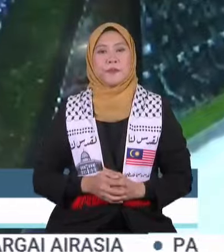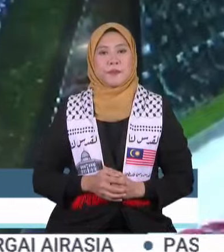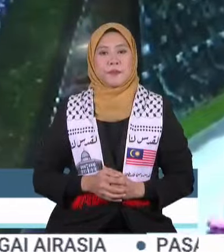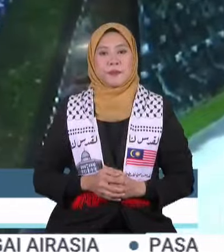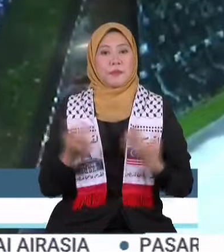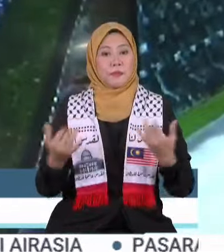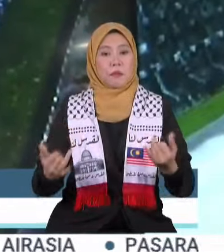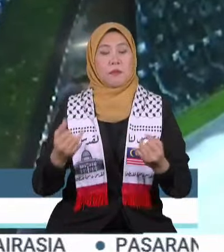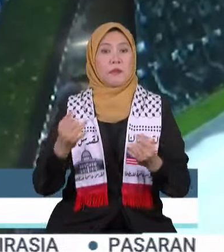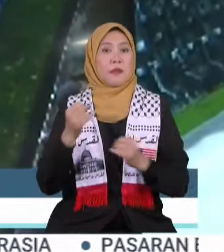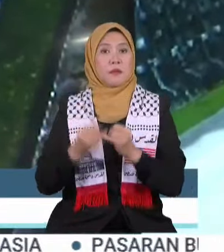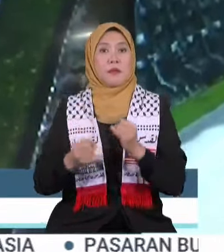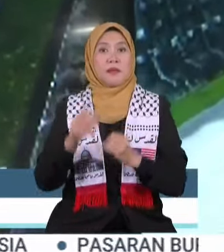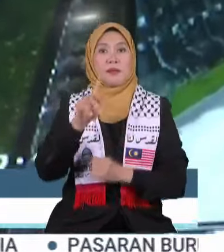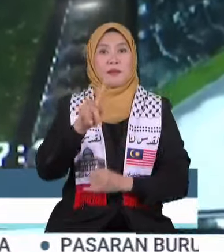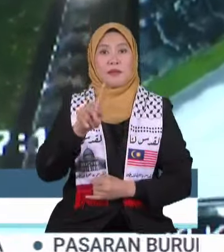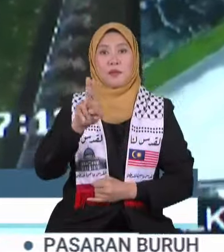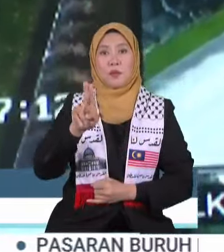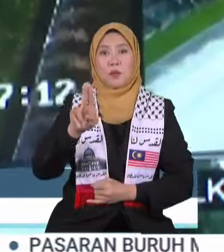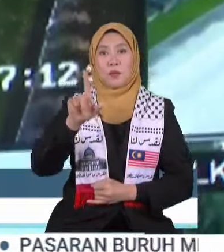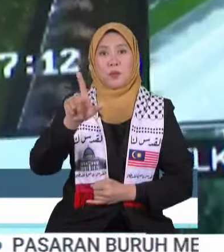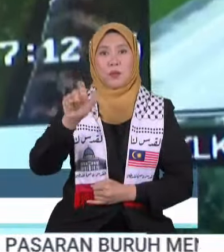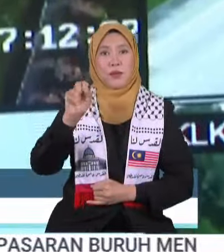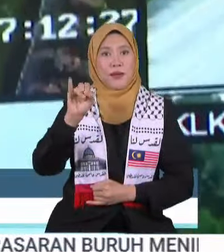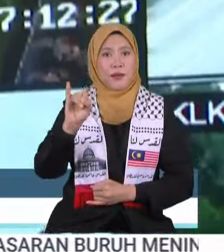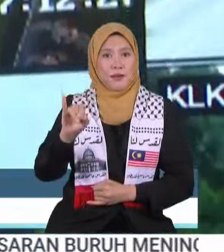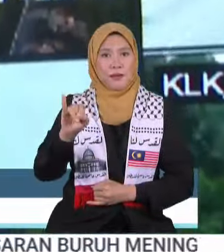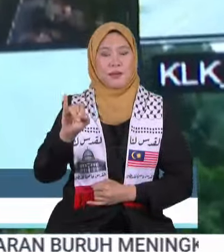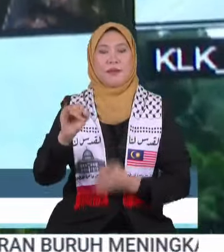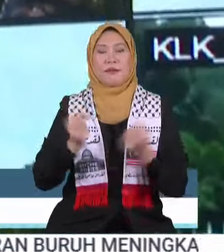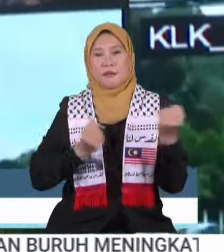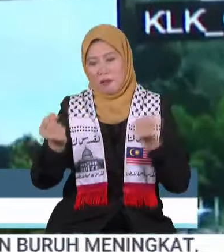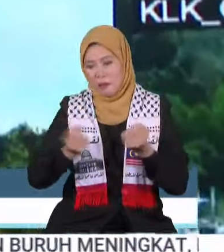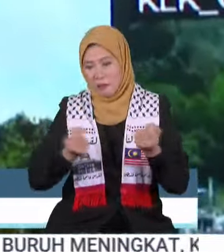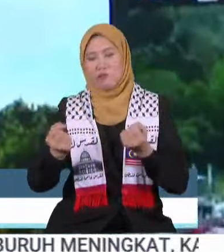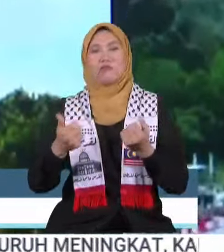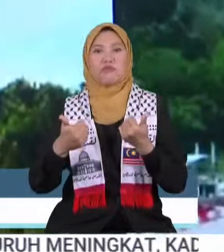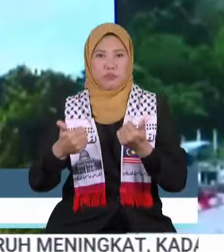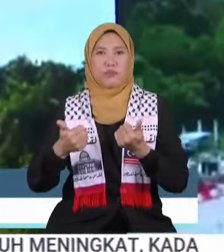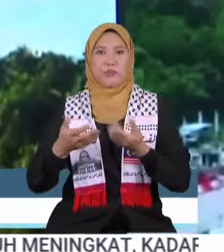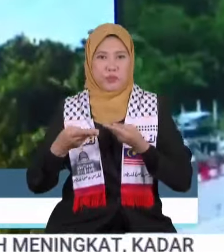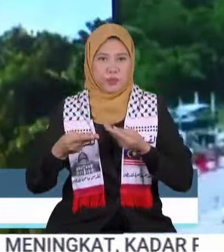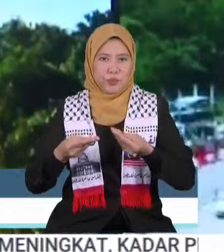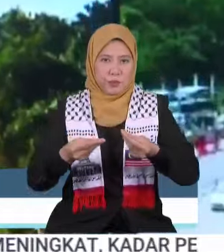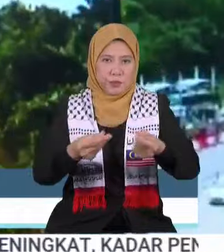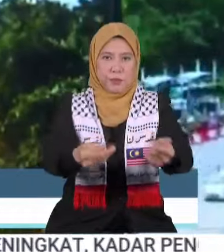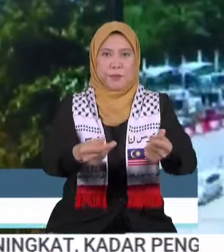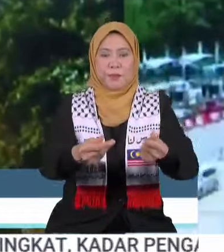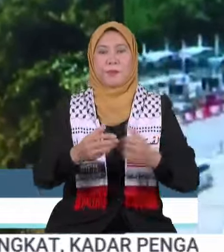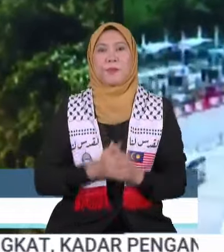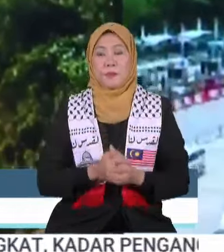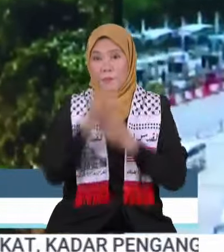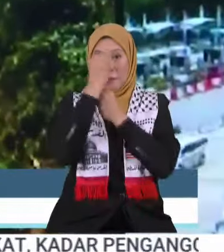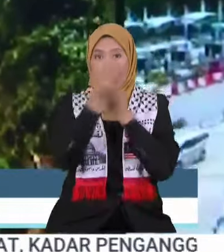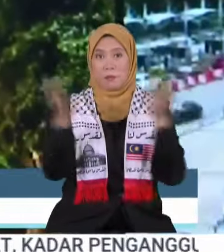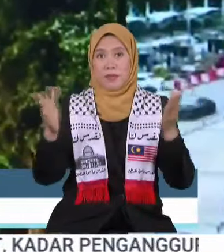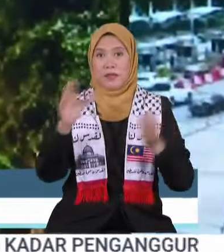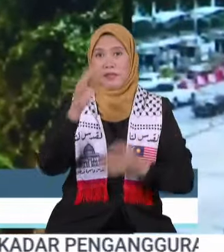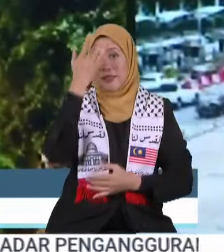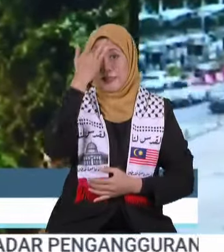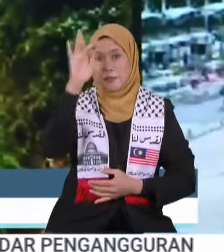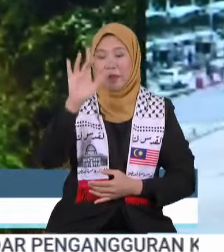bawakan keadaan trafik di Kulai adalah didapati trafik masih lancar di kedua-dua arah. Untuk makluman juga, Smart Lane